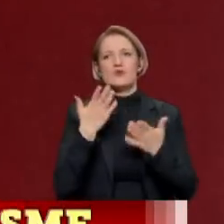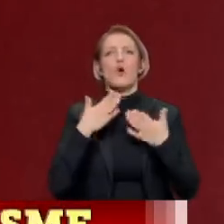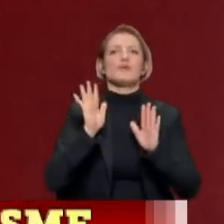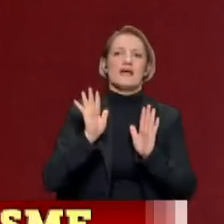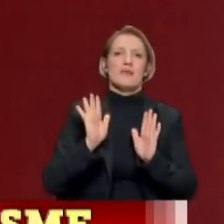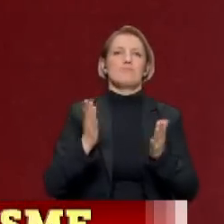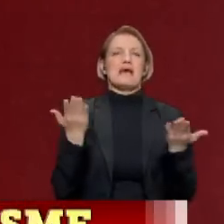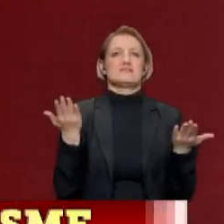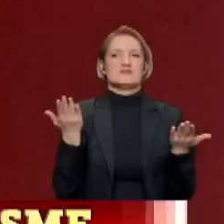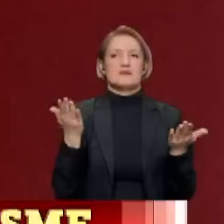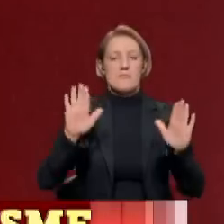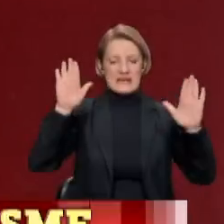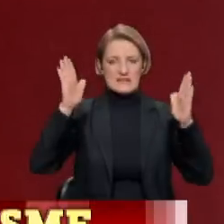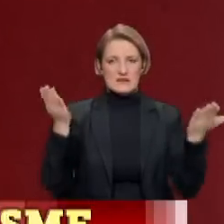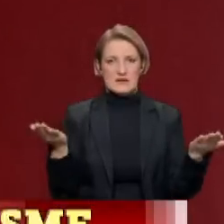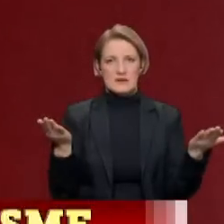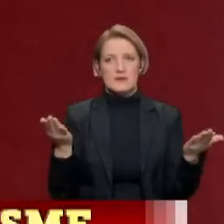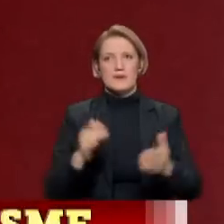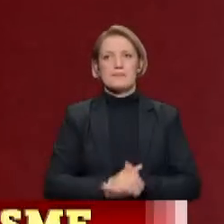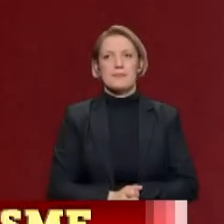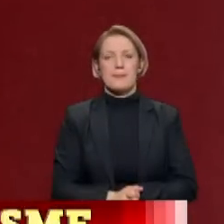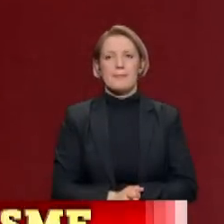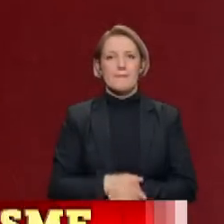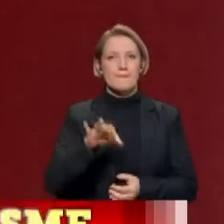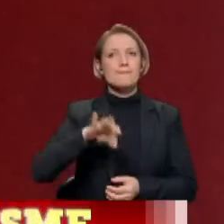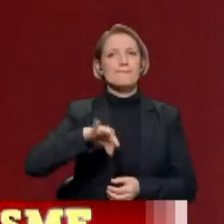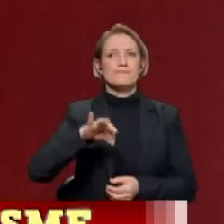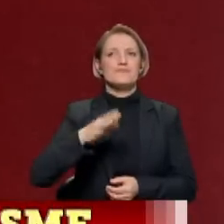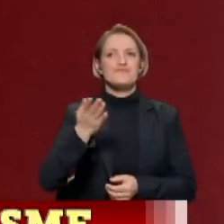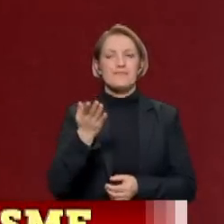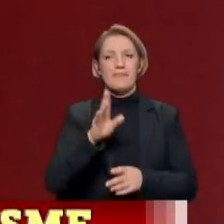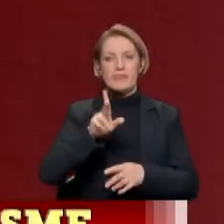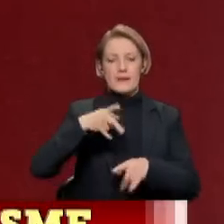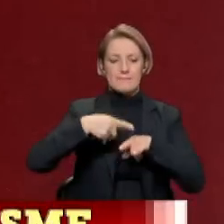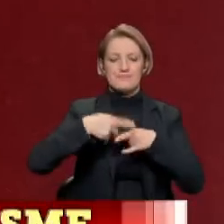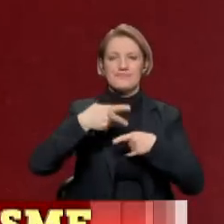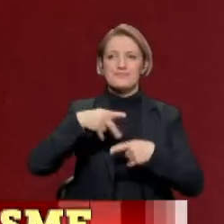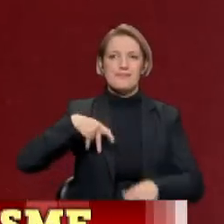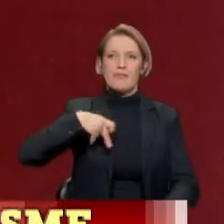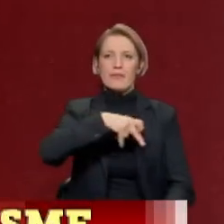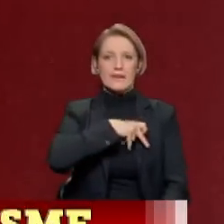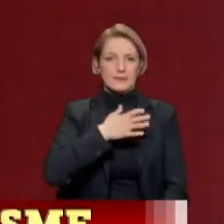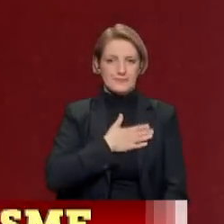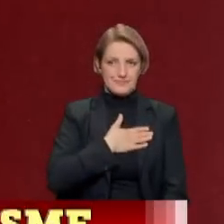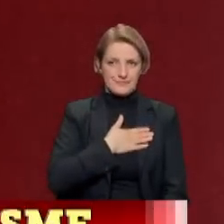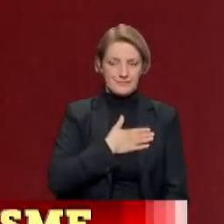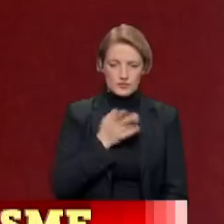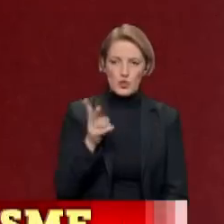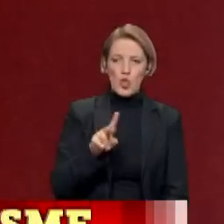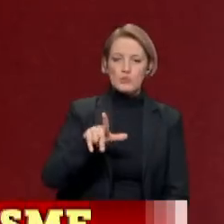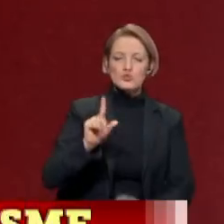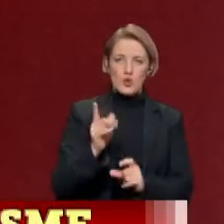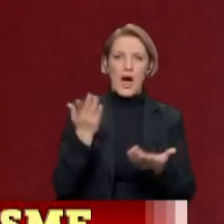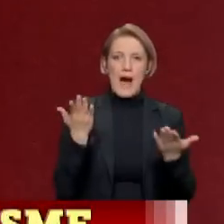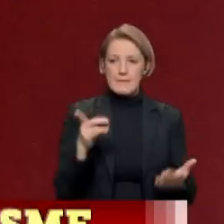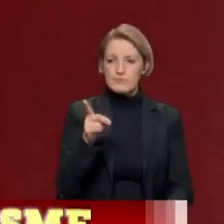değil. Pes artık yani. Pes. Yani Hazreti Peygamberimiz de fani. Ama